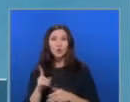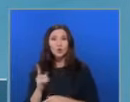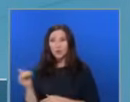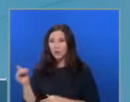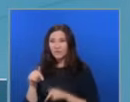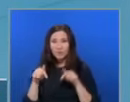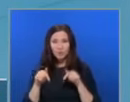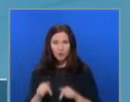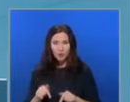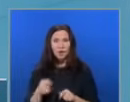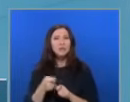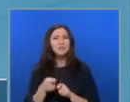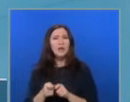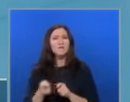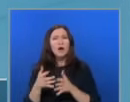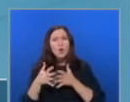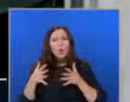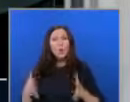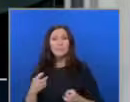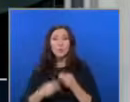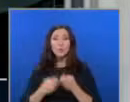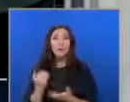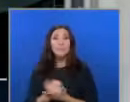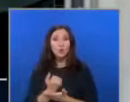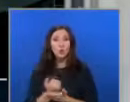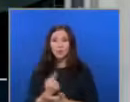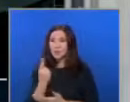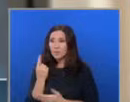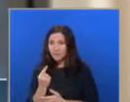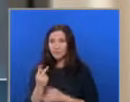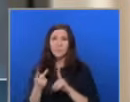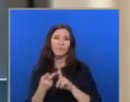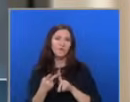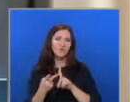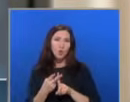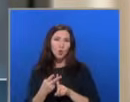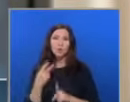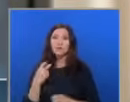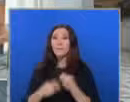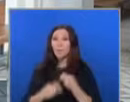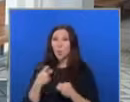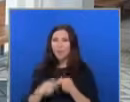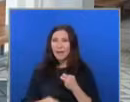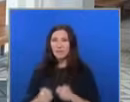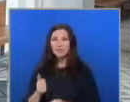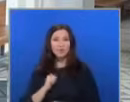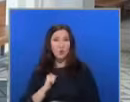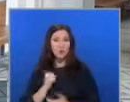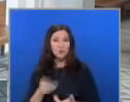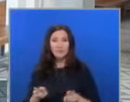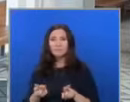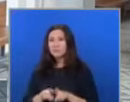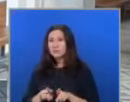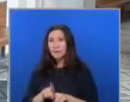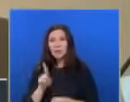които идват тук, създава големи проблеми. Икономически, първо, и второ са проблеми на сигурността. Все